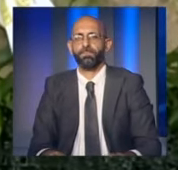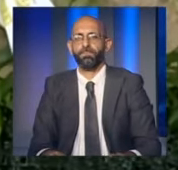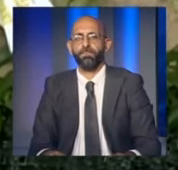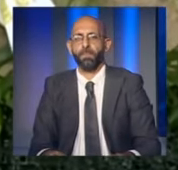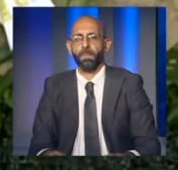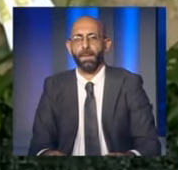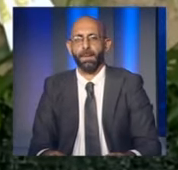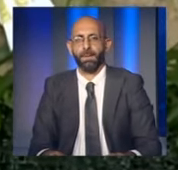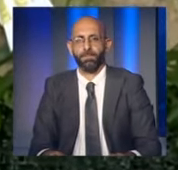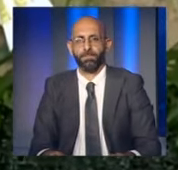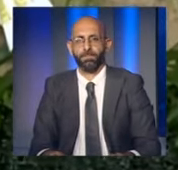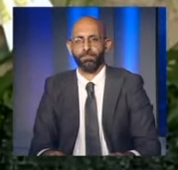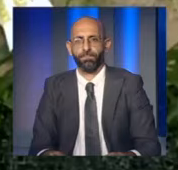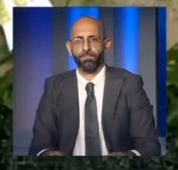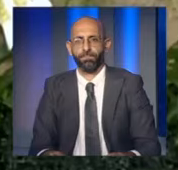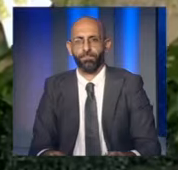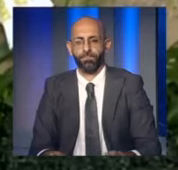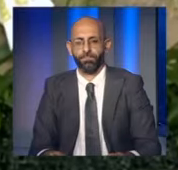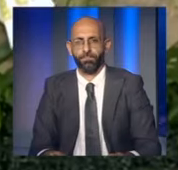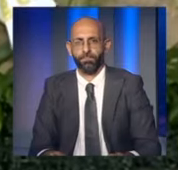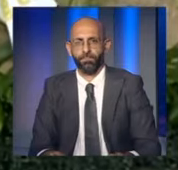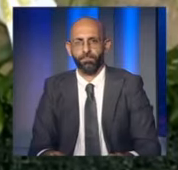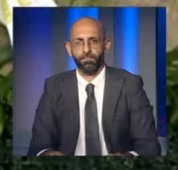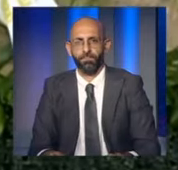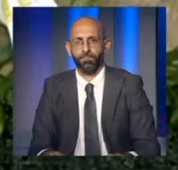النافذين بكل أسف.